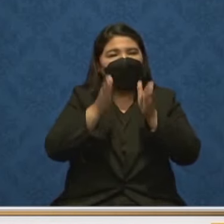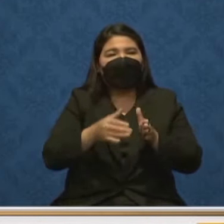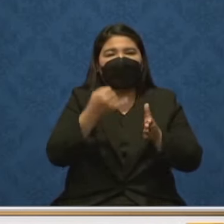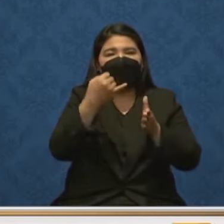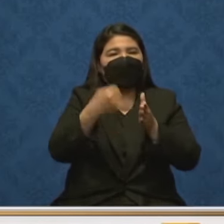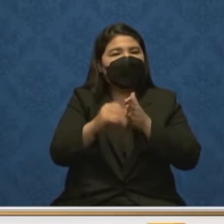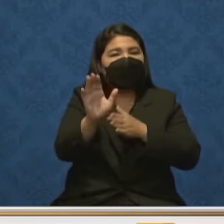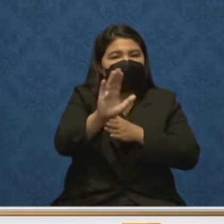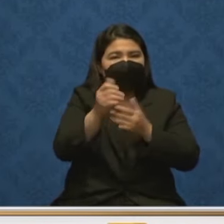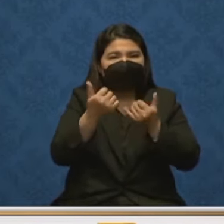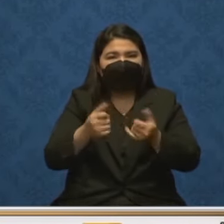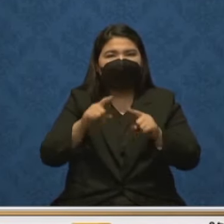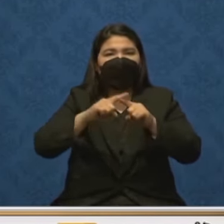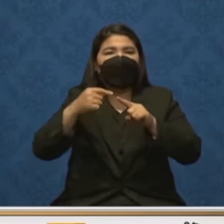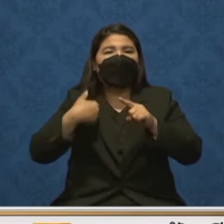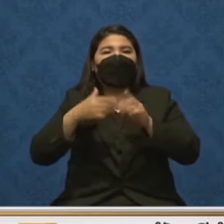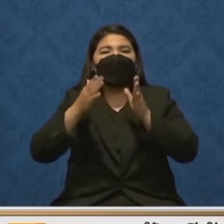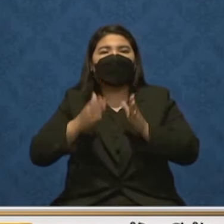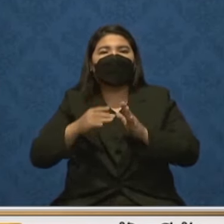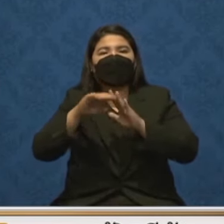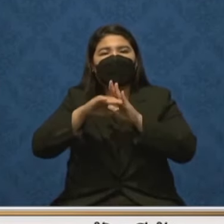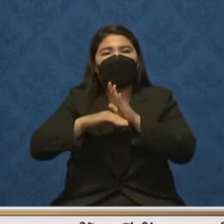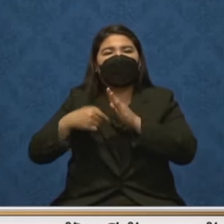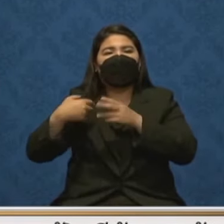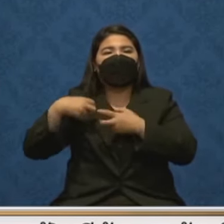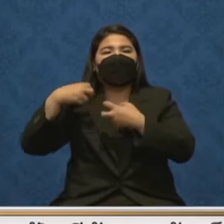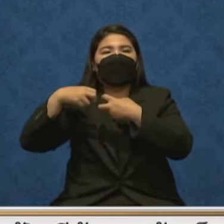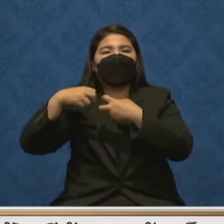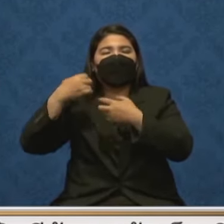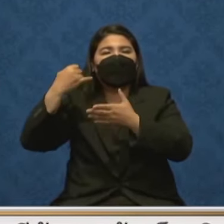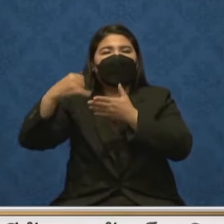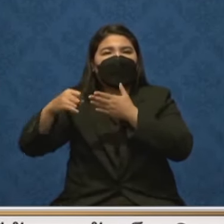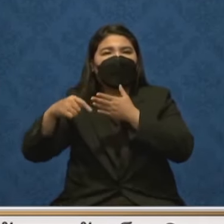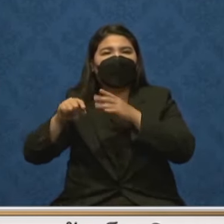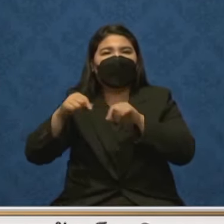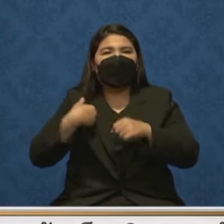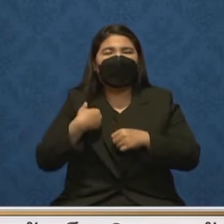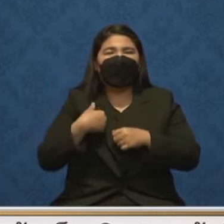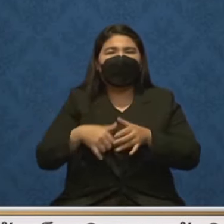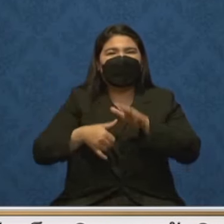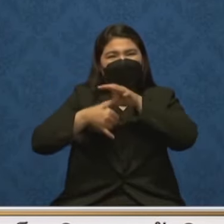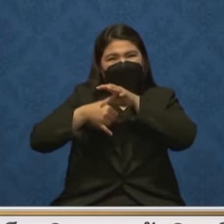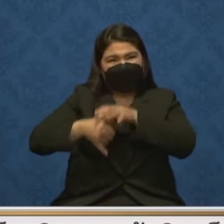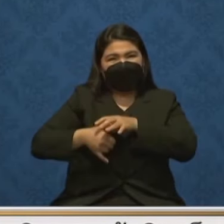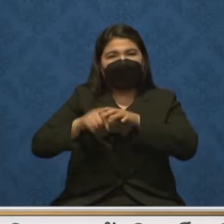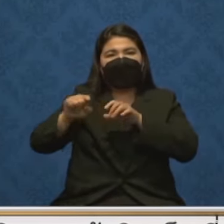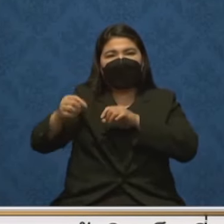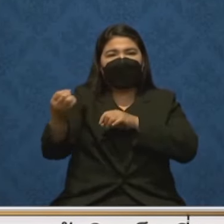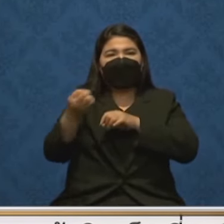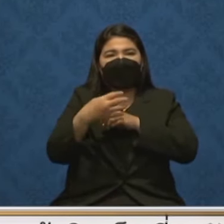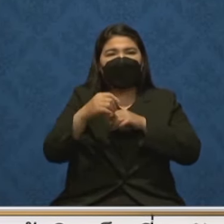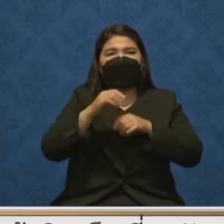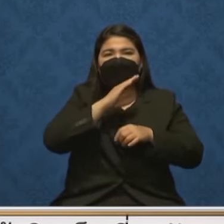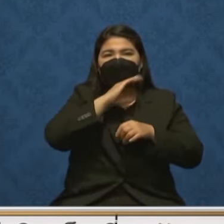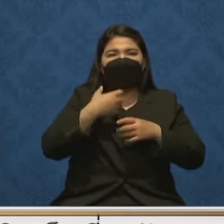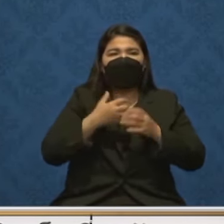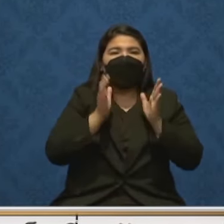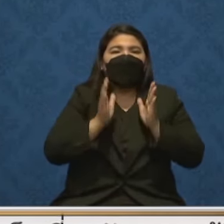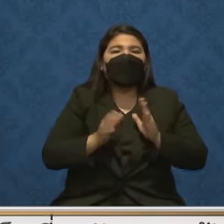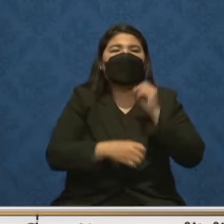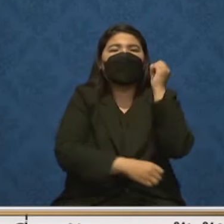เรือนจำเพราะความบกพร่องของกระบวนการยุติธรรมเพราะเป็นคนที่เสียเปรียบในทางสังคมถูกยัดข้อหาคนที่ยากจน